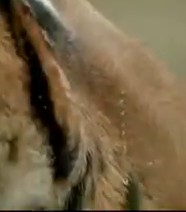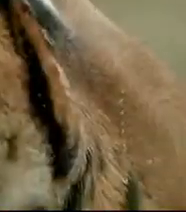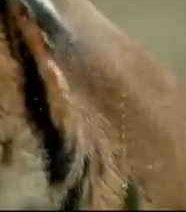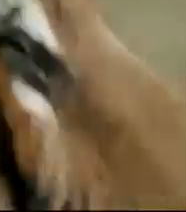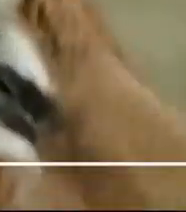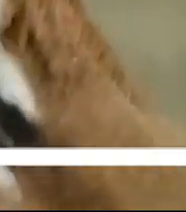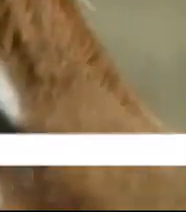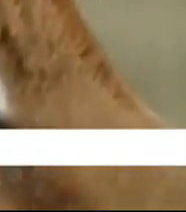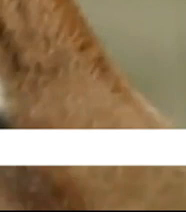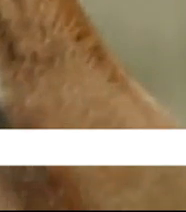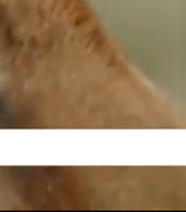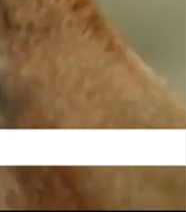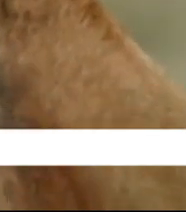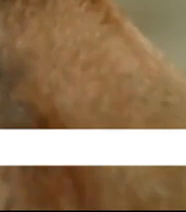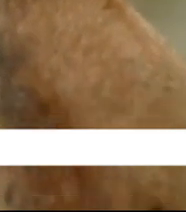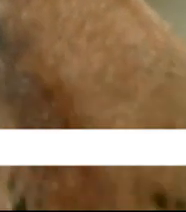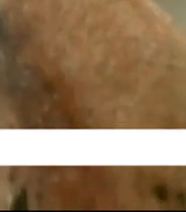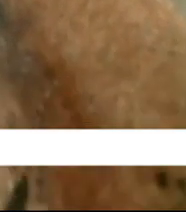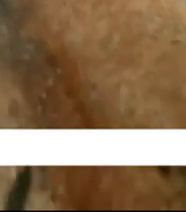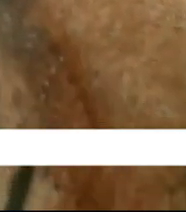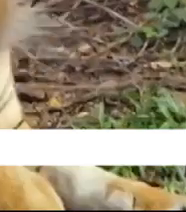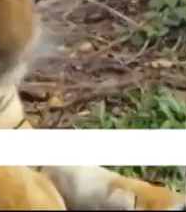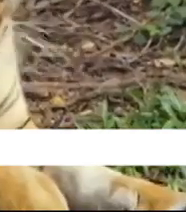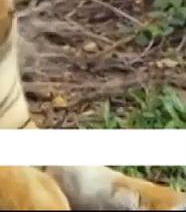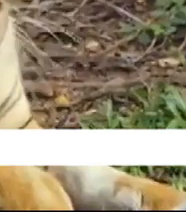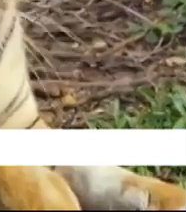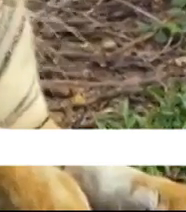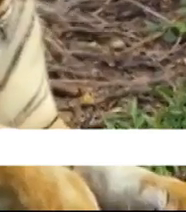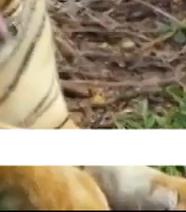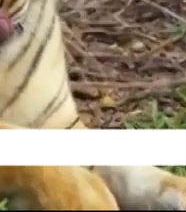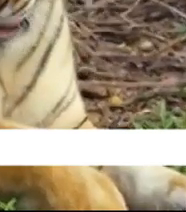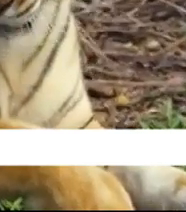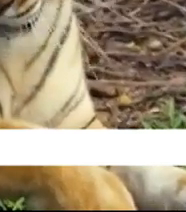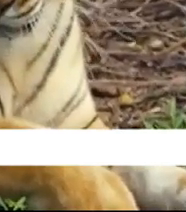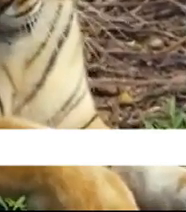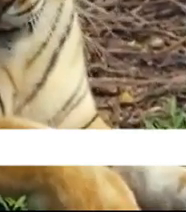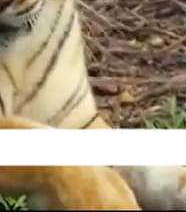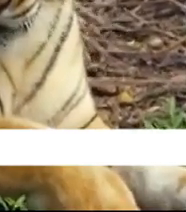Pasukan Senoi Prat akan dikerah ke Pos Bihai mulai Rabu depan.